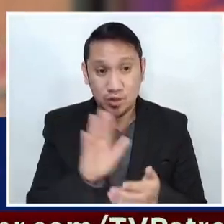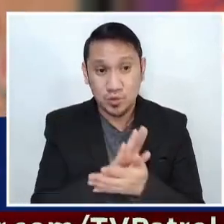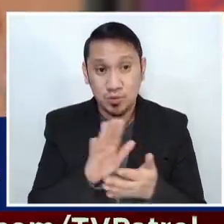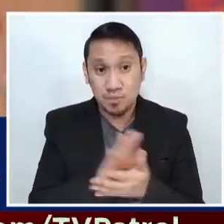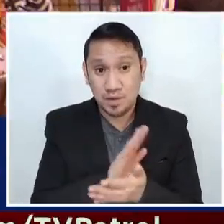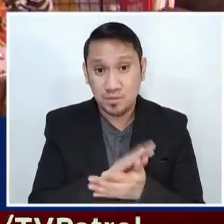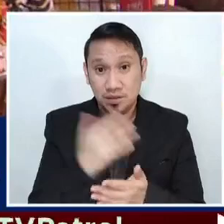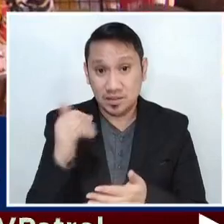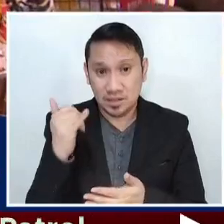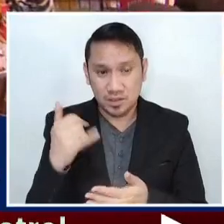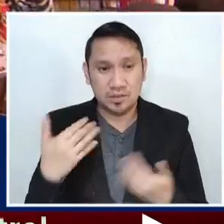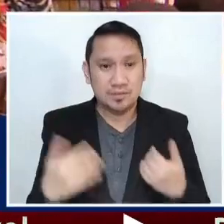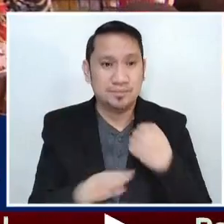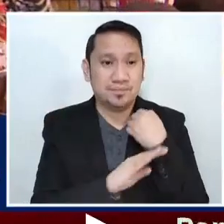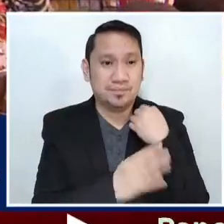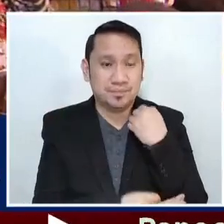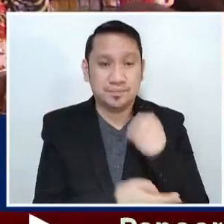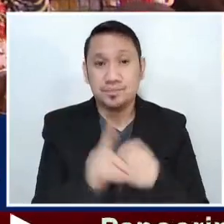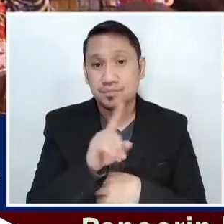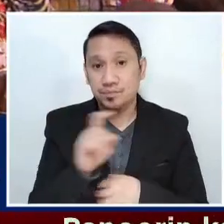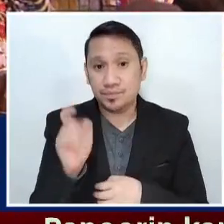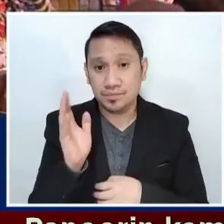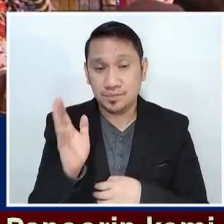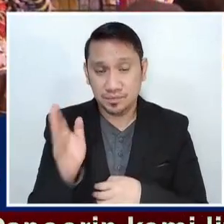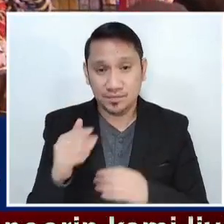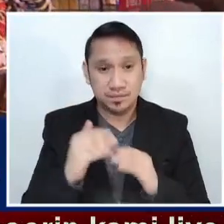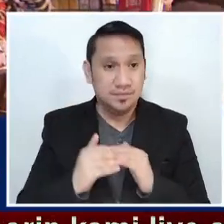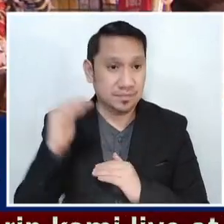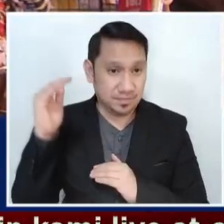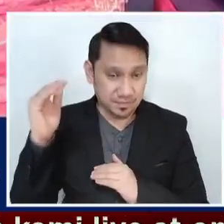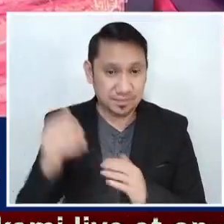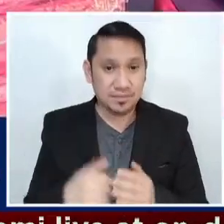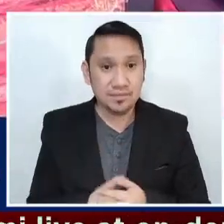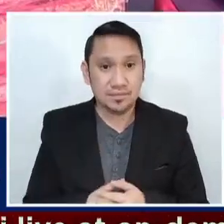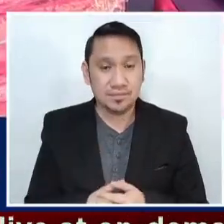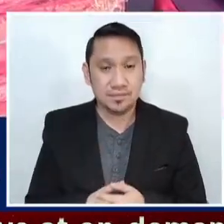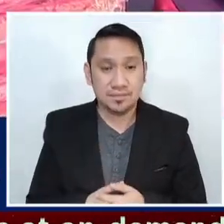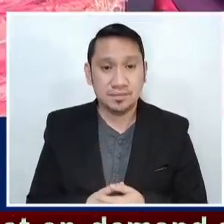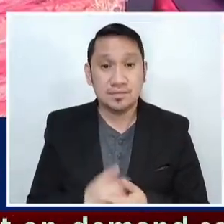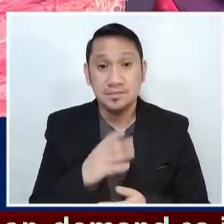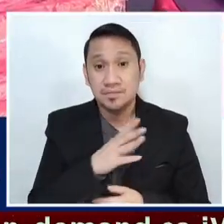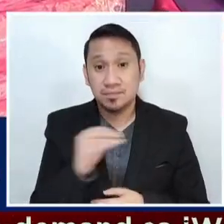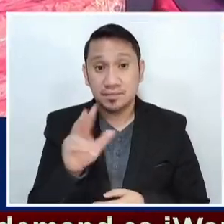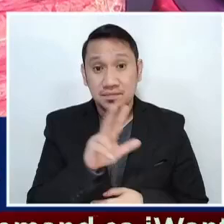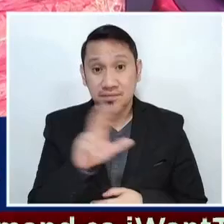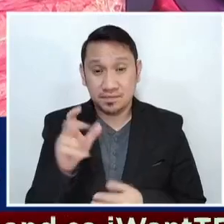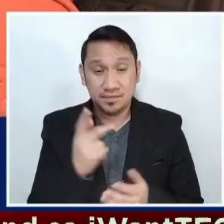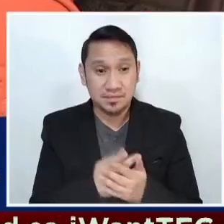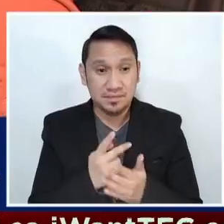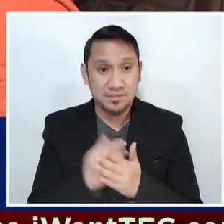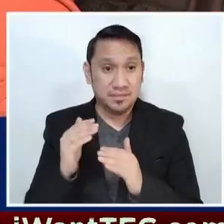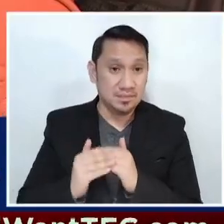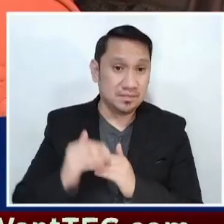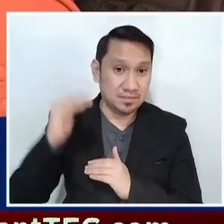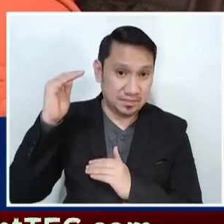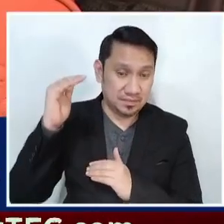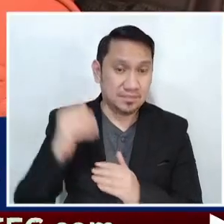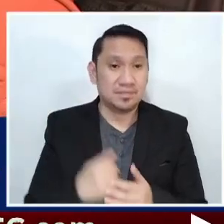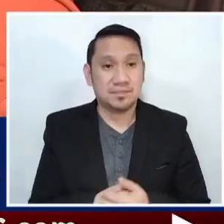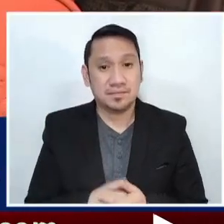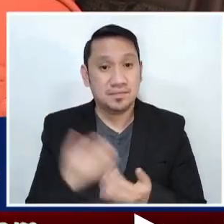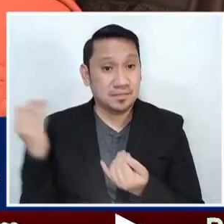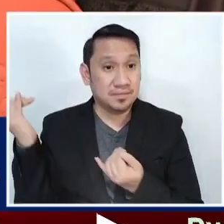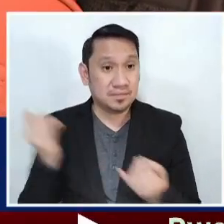mga bag naman, nasa 150 pesos pataas ang mga local, habang 300 pesos pataas naman ang mga